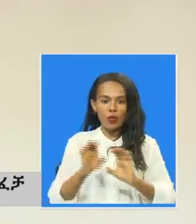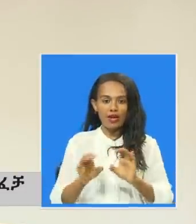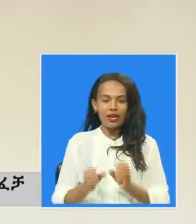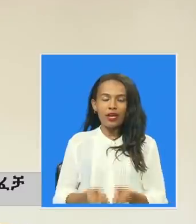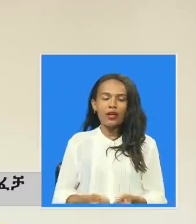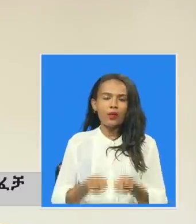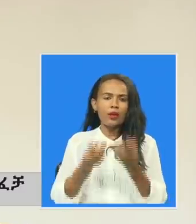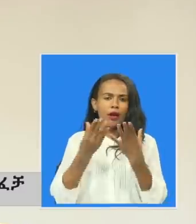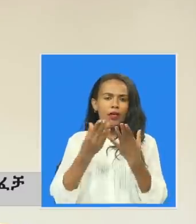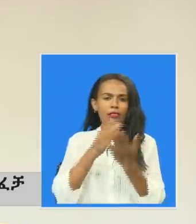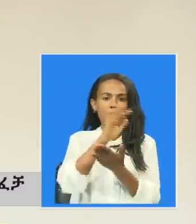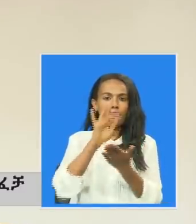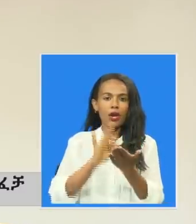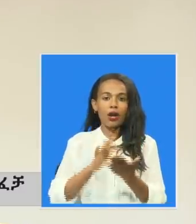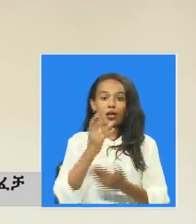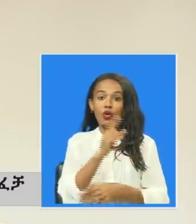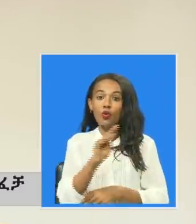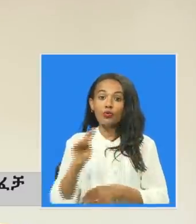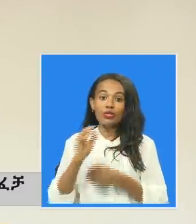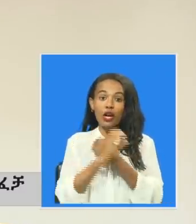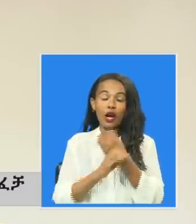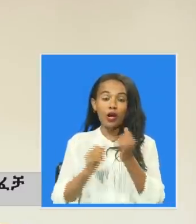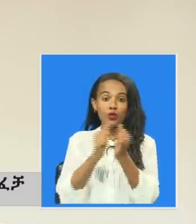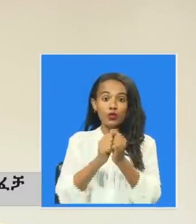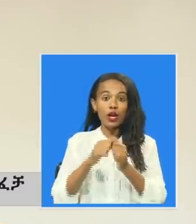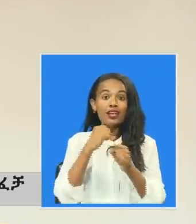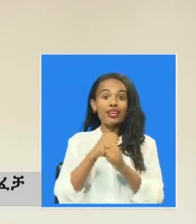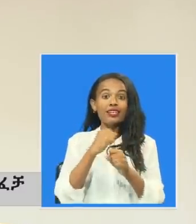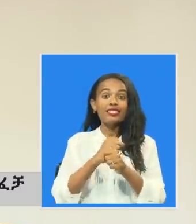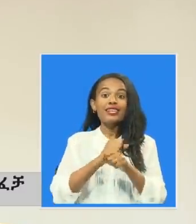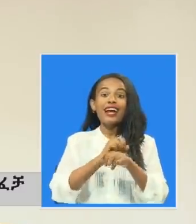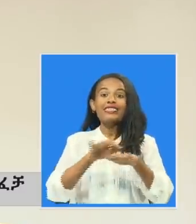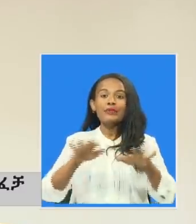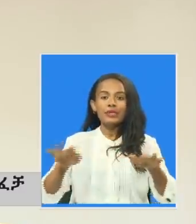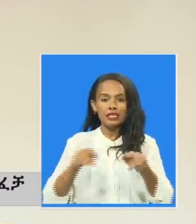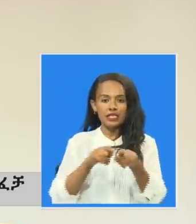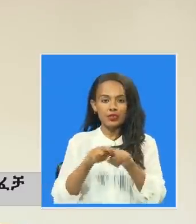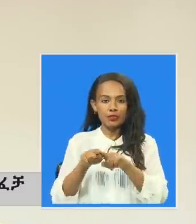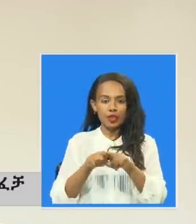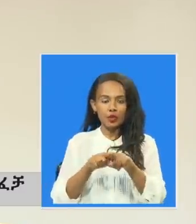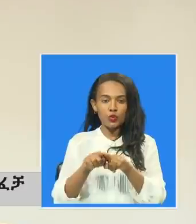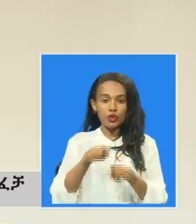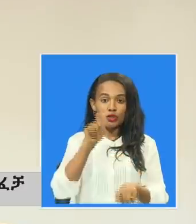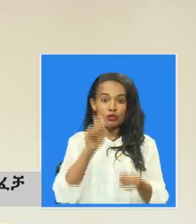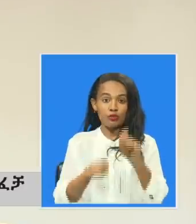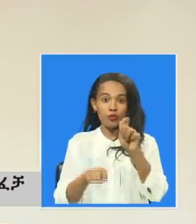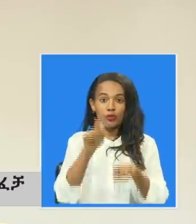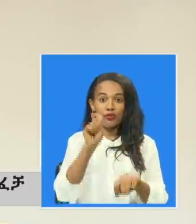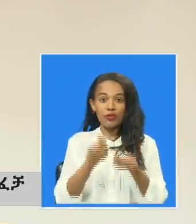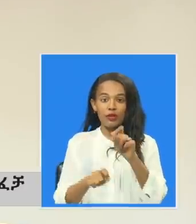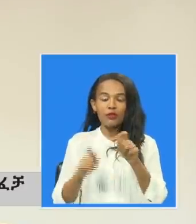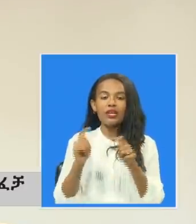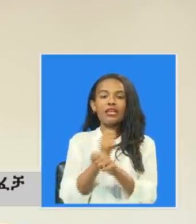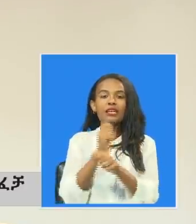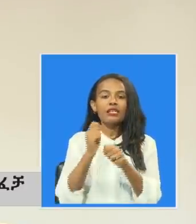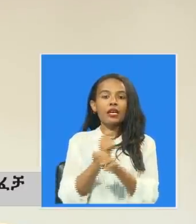ከበርካታ የመካከለኛው ምስራቅ ሀገሮች ጋር የስራ ስምሪት ስምምነቶችን በመፈረም